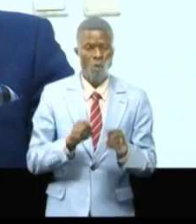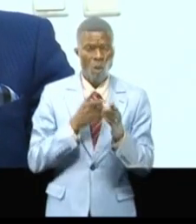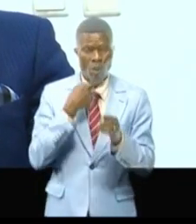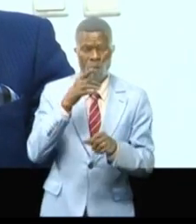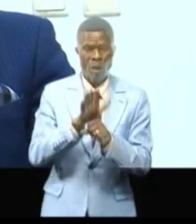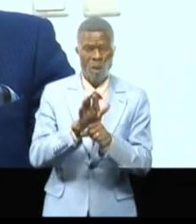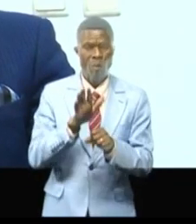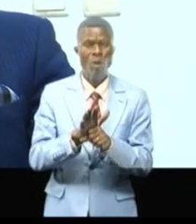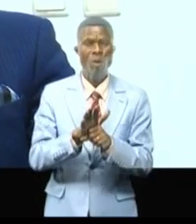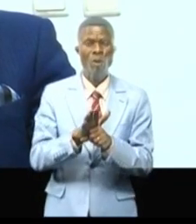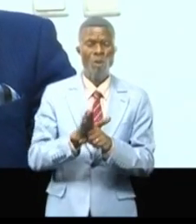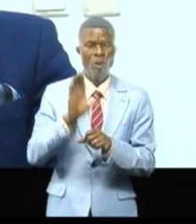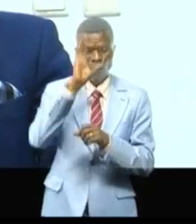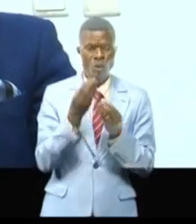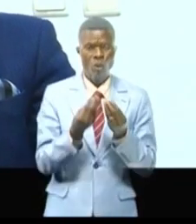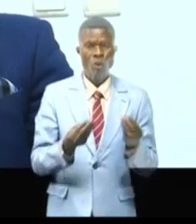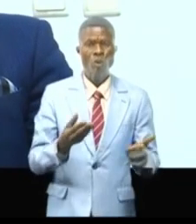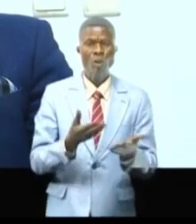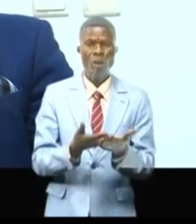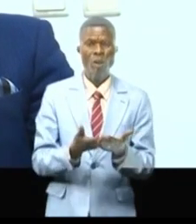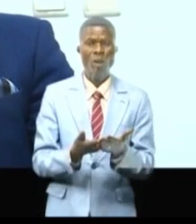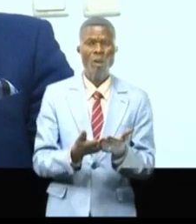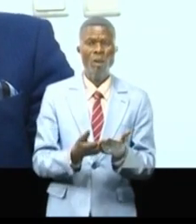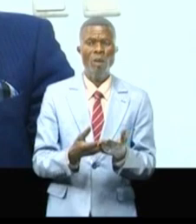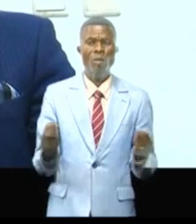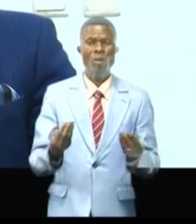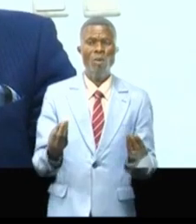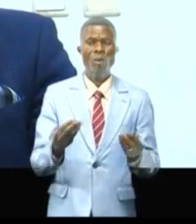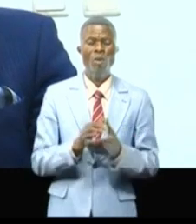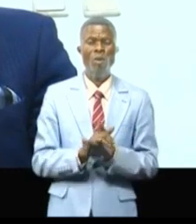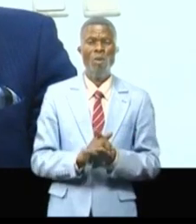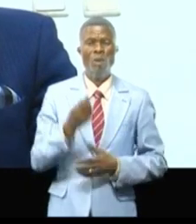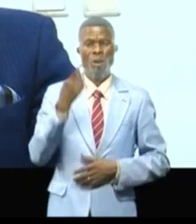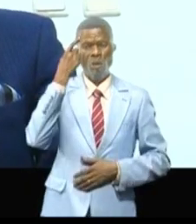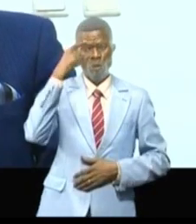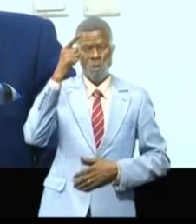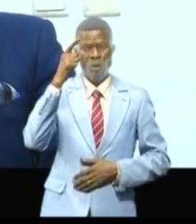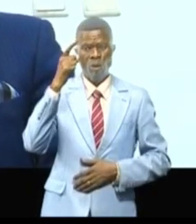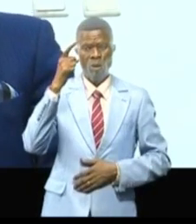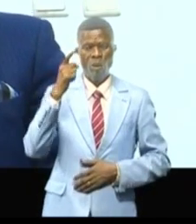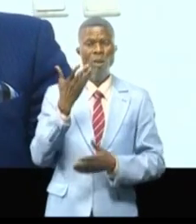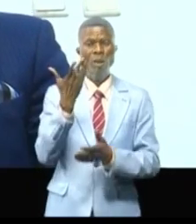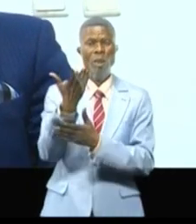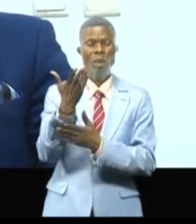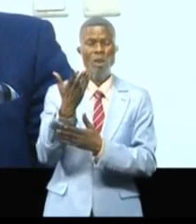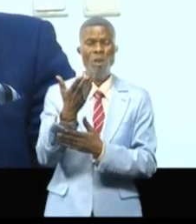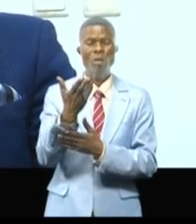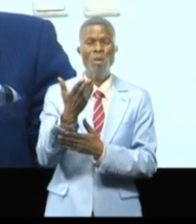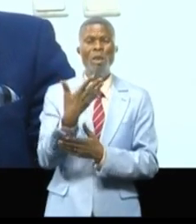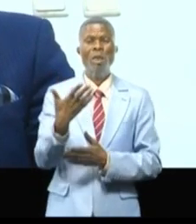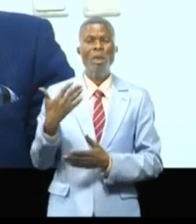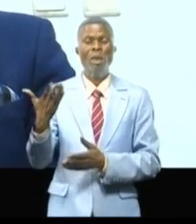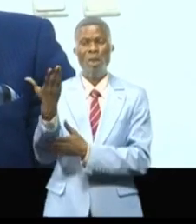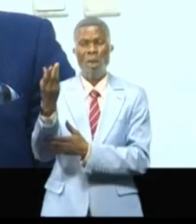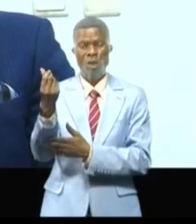à l'ouverture des pays suite à l'appel d'offres que nous avons